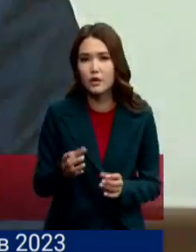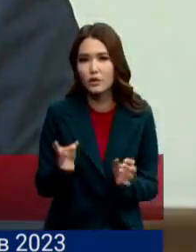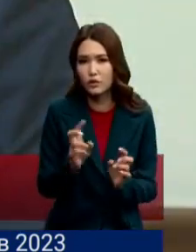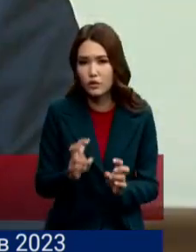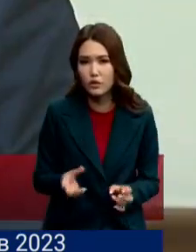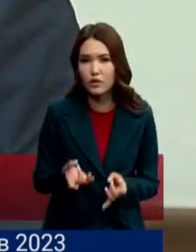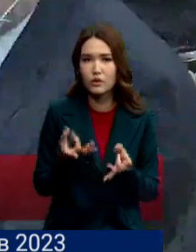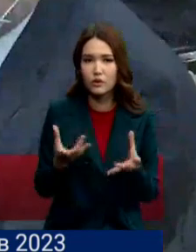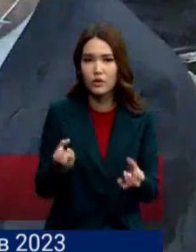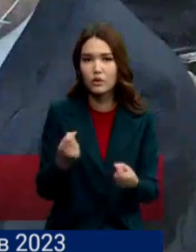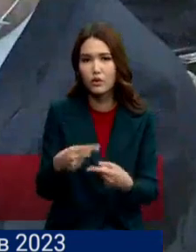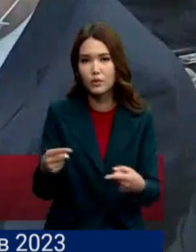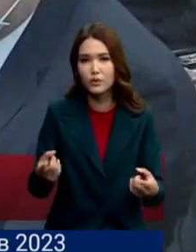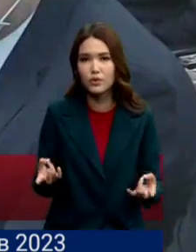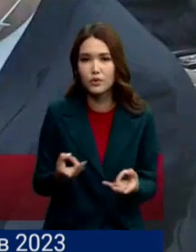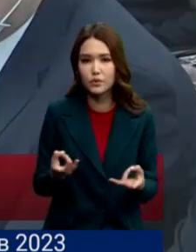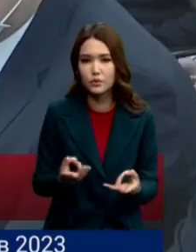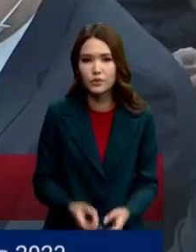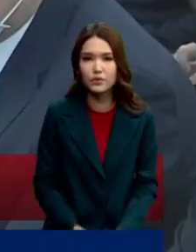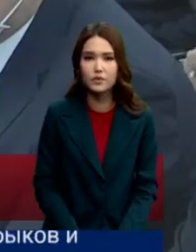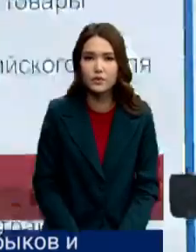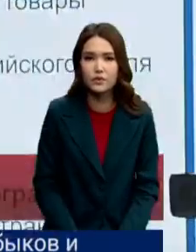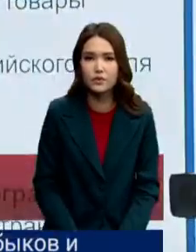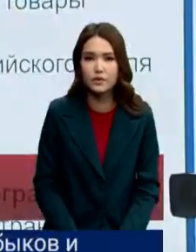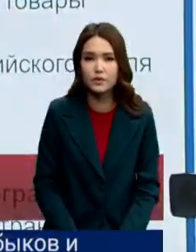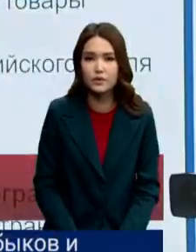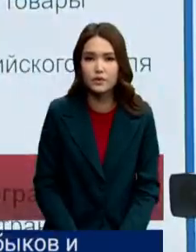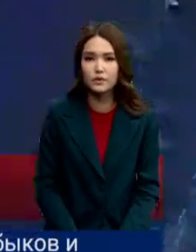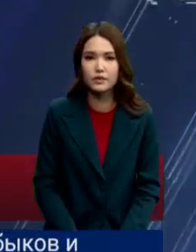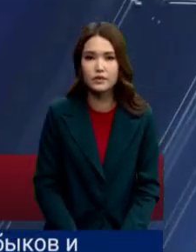долларов потратить на другие нужды.